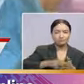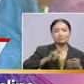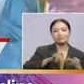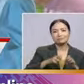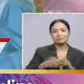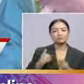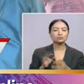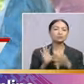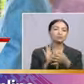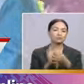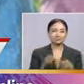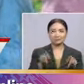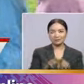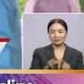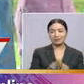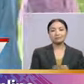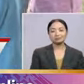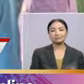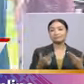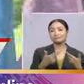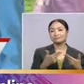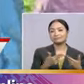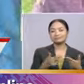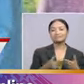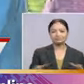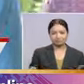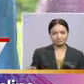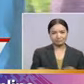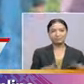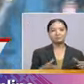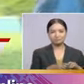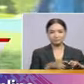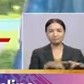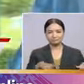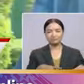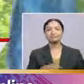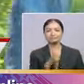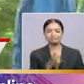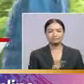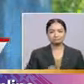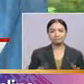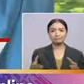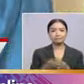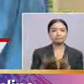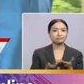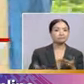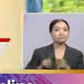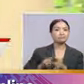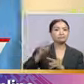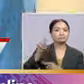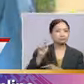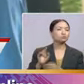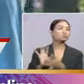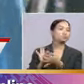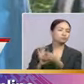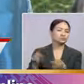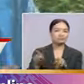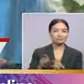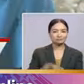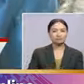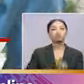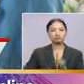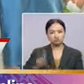าเป็นห่วงค่ะยืนยันว่ารวมไทยสร้างชาติพร้อมเป็นฝ่ายค้านอยู่แล้วแต่ดูแล้วพรรคอันดับหนึ่งก็ยังมีหลายเรื่องที่น่าเป็นห่วงโดยเฉพาะเรื่